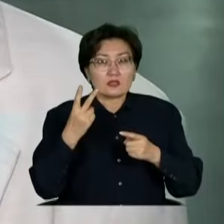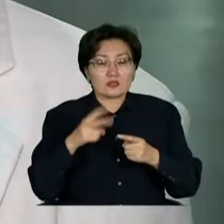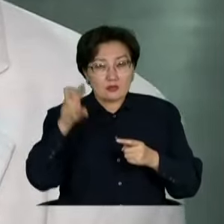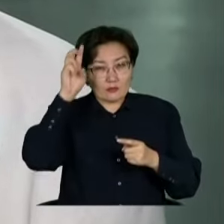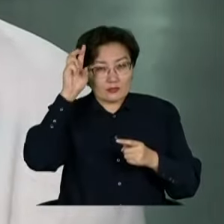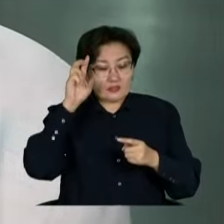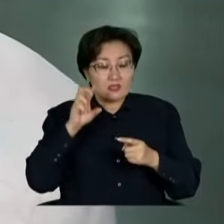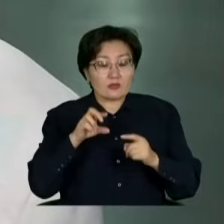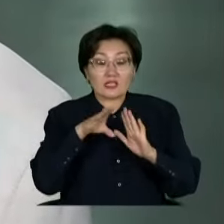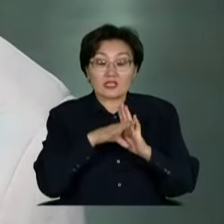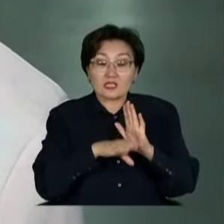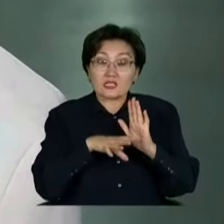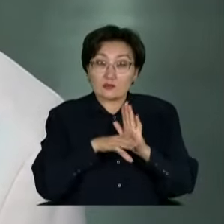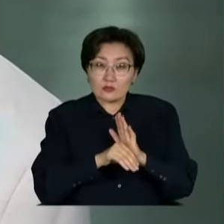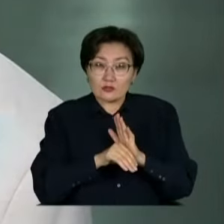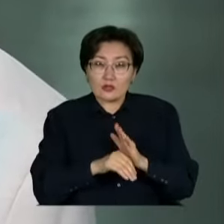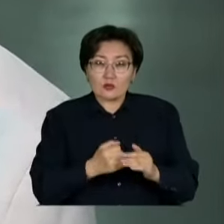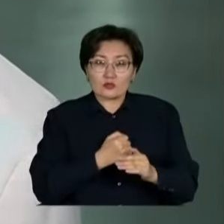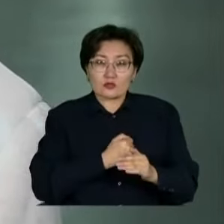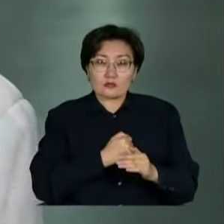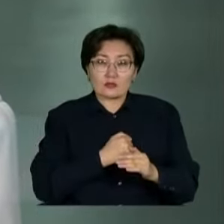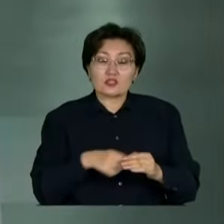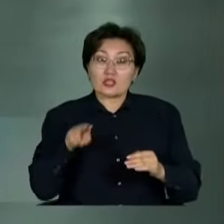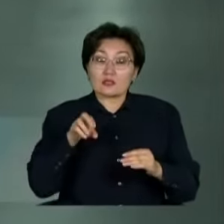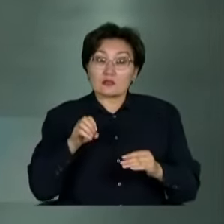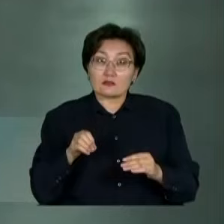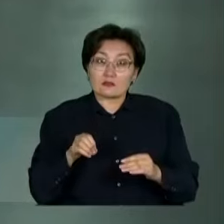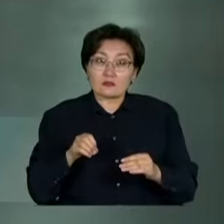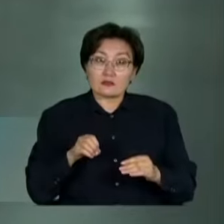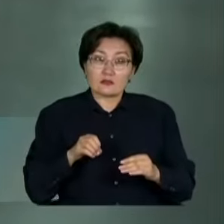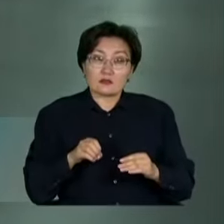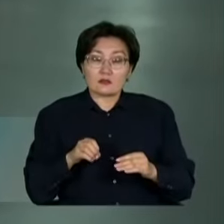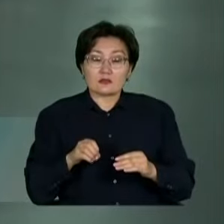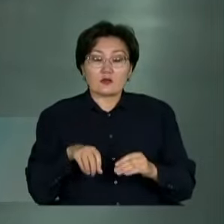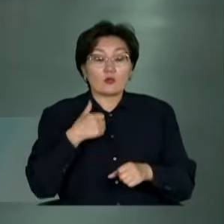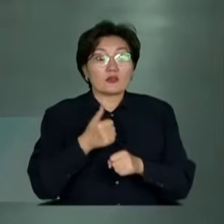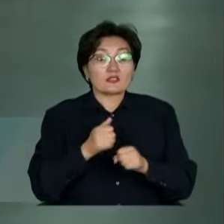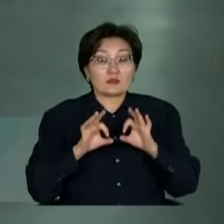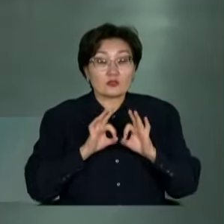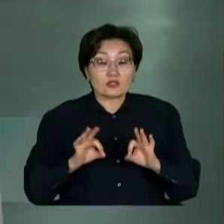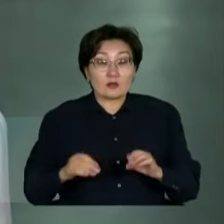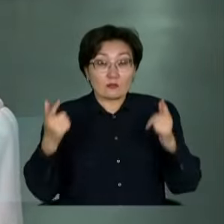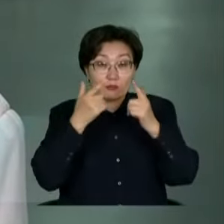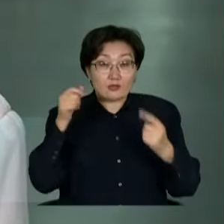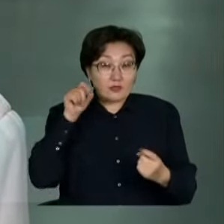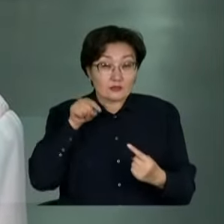қатарына кіріп тұрмыз. Өкінішке орай. Және де бас прокуратураның мәліметі бойынша